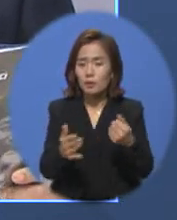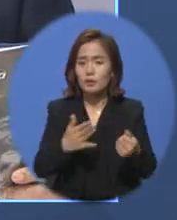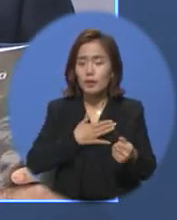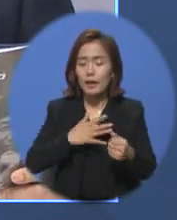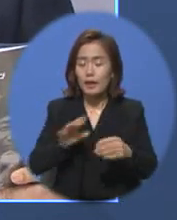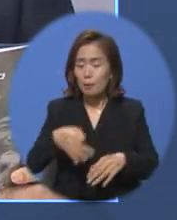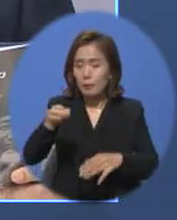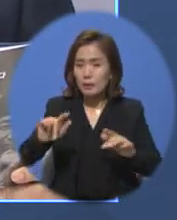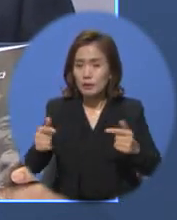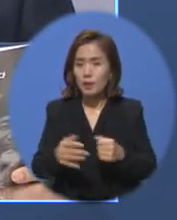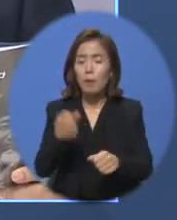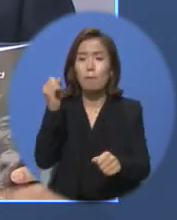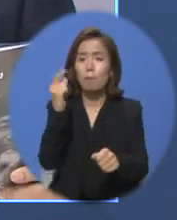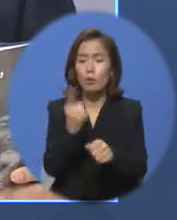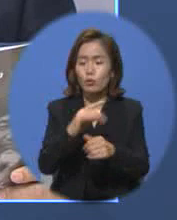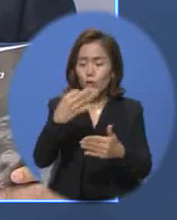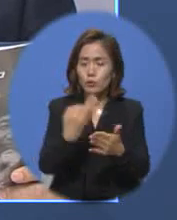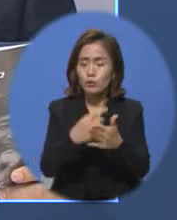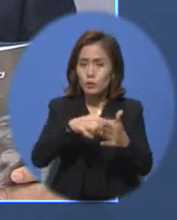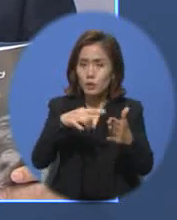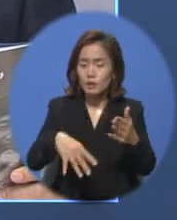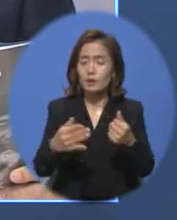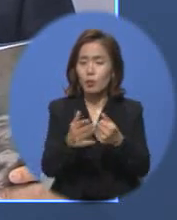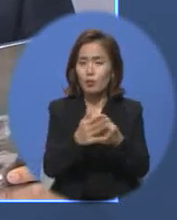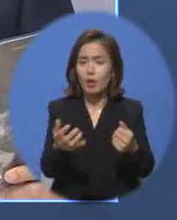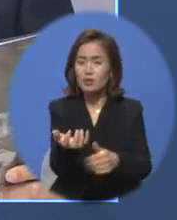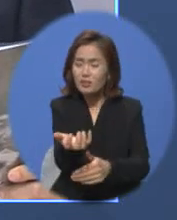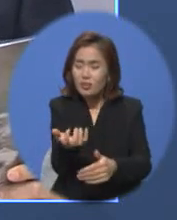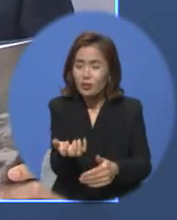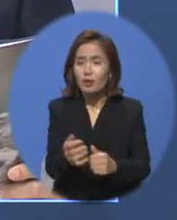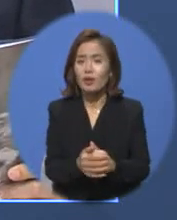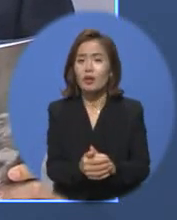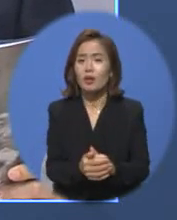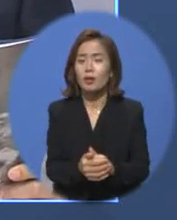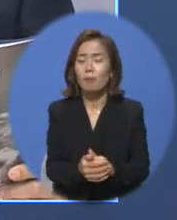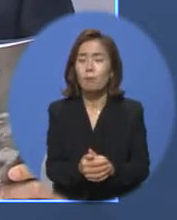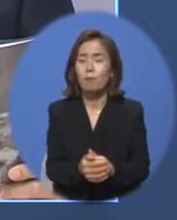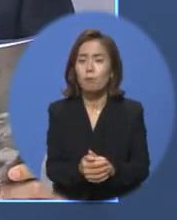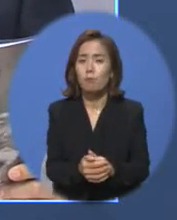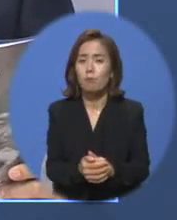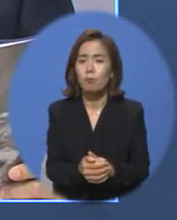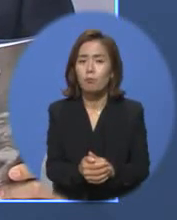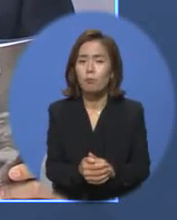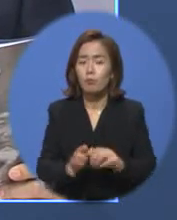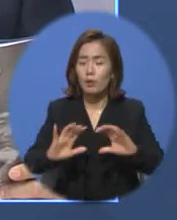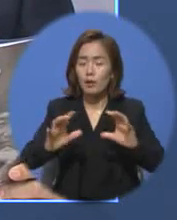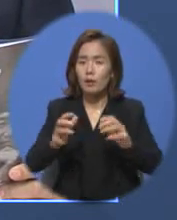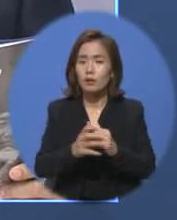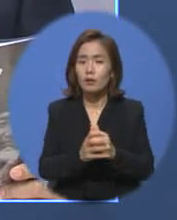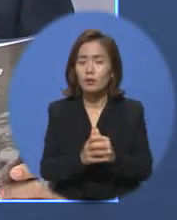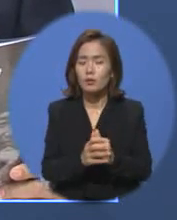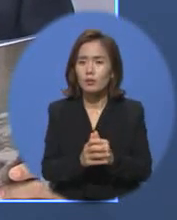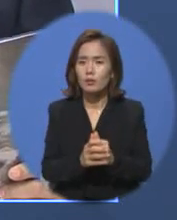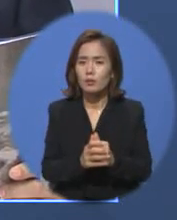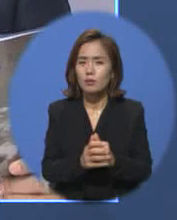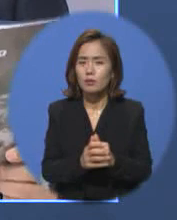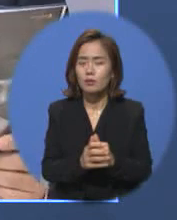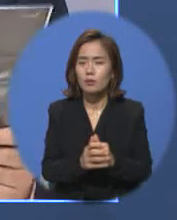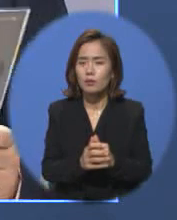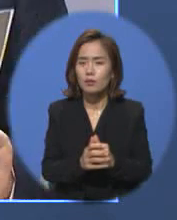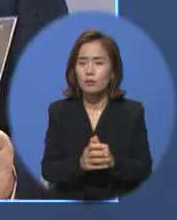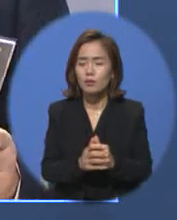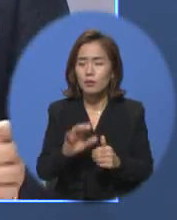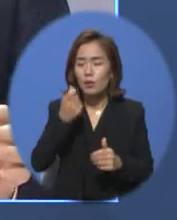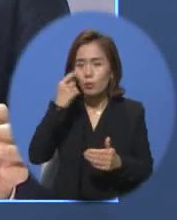납부하는것은아닙니다. 소득세인데...잠깐,그게뭐지? 정부가…아니,잠깐만요,급여를지급할때말이죠…